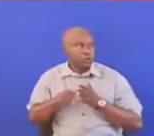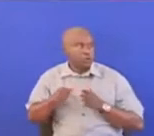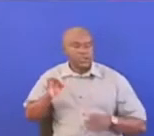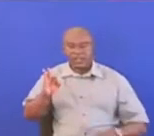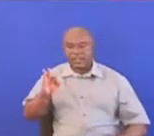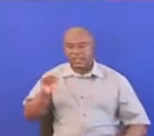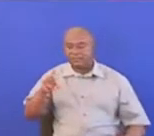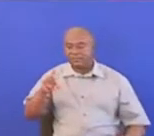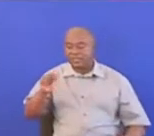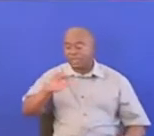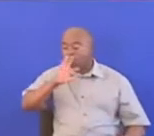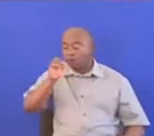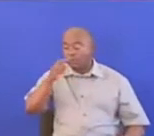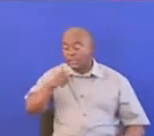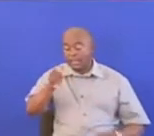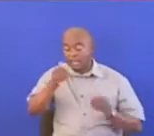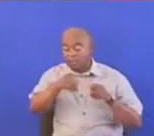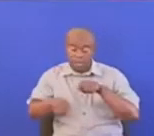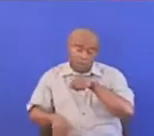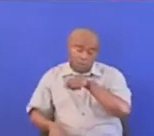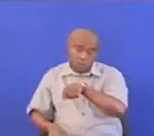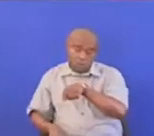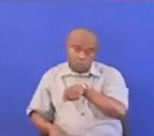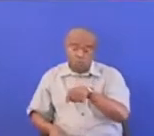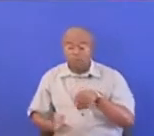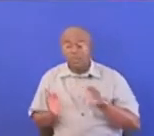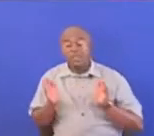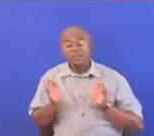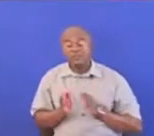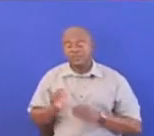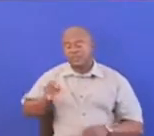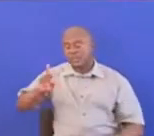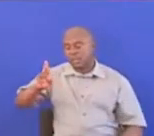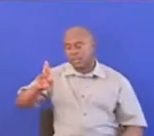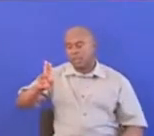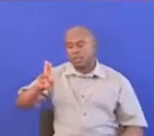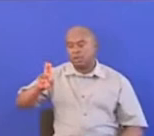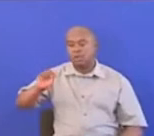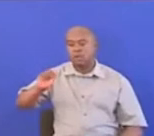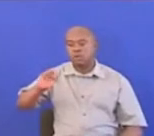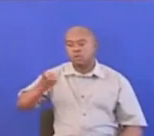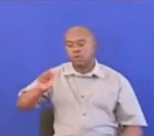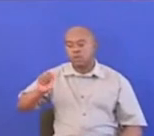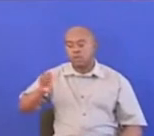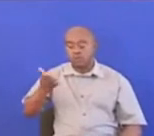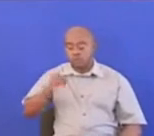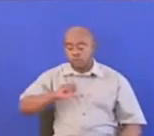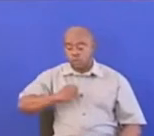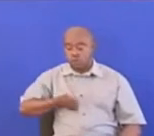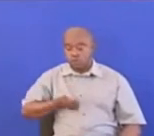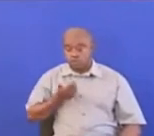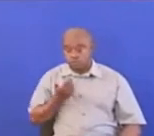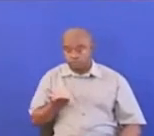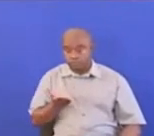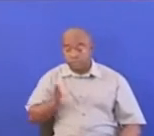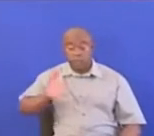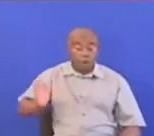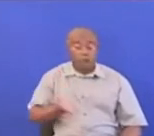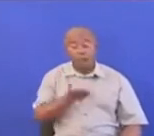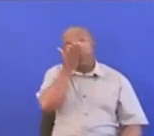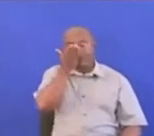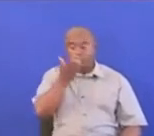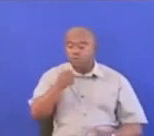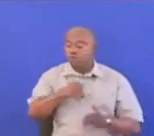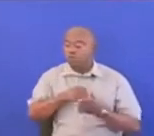wote ambao wamekutwa kwenye mpaka huo wa hifadhi ya Ruaha ili kuweza kupisha na kuwaweze kuondoka.